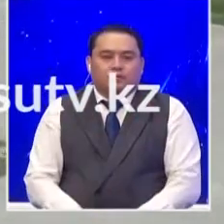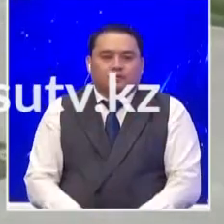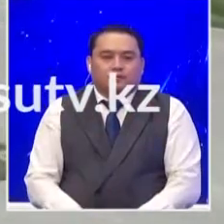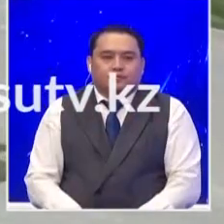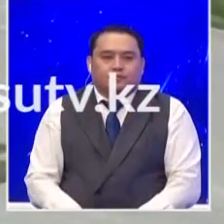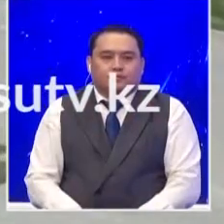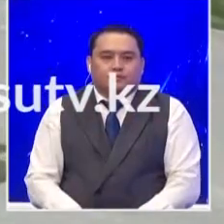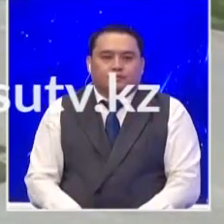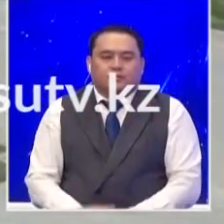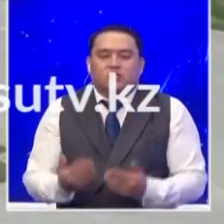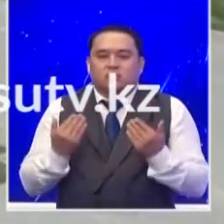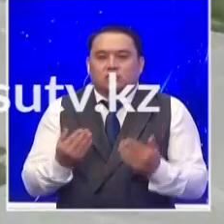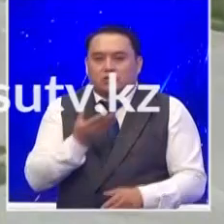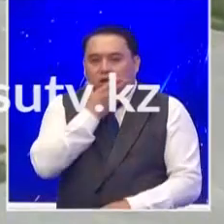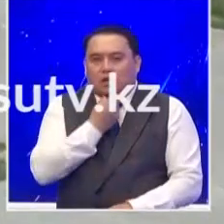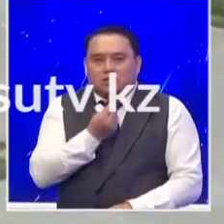Сейчас очень красиво.